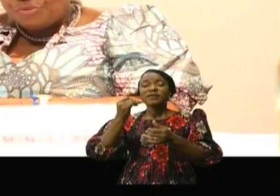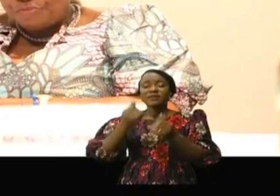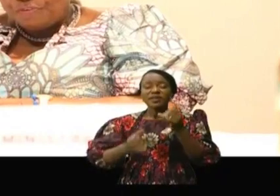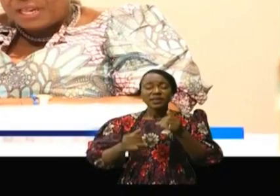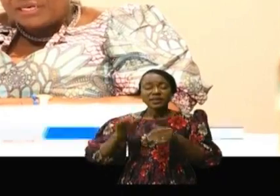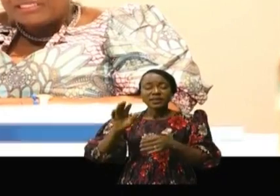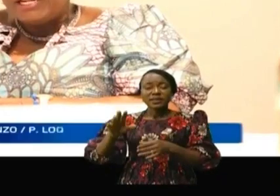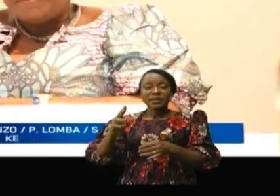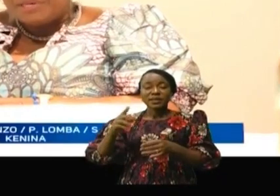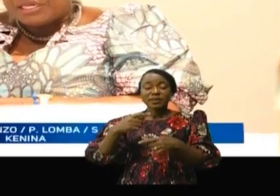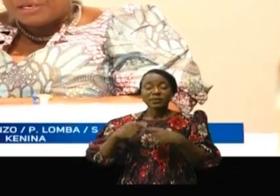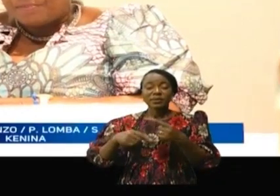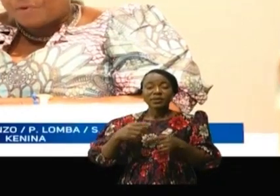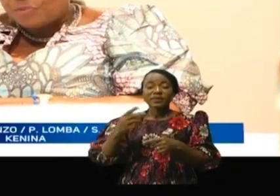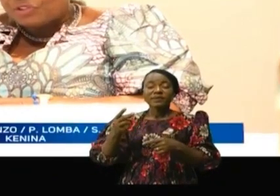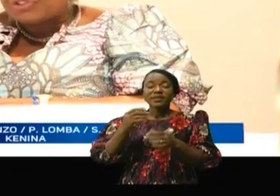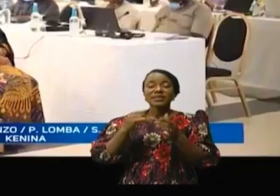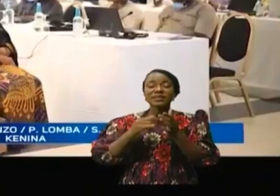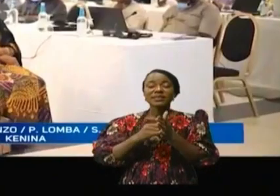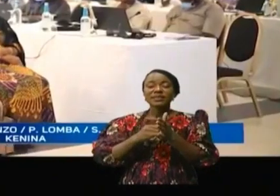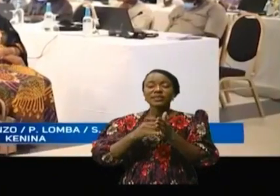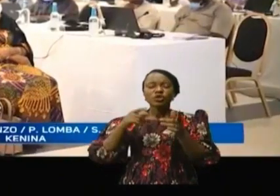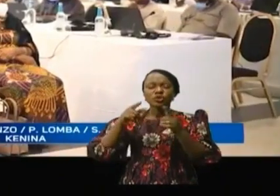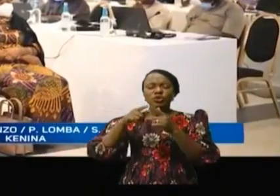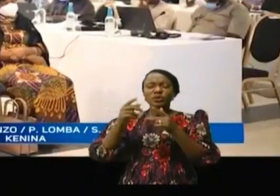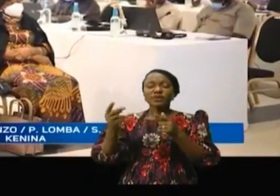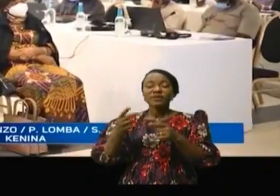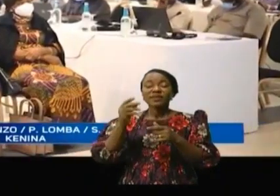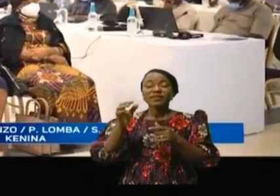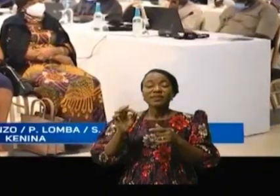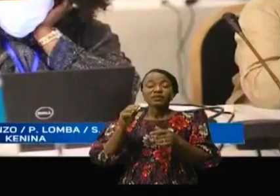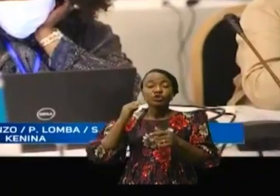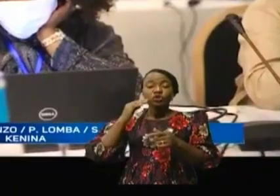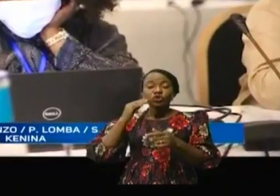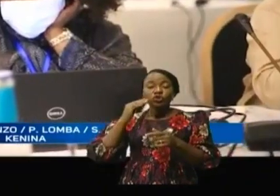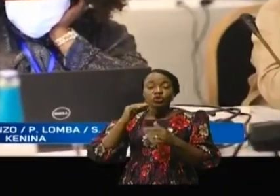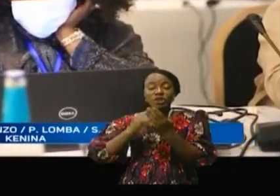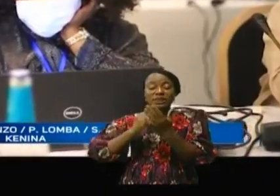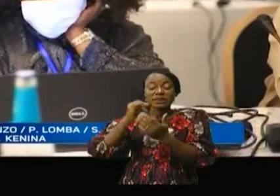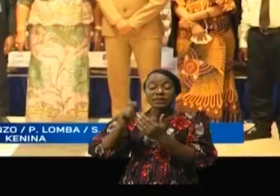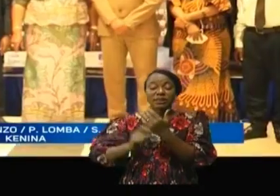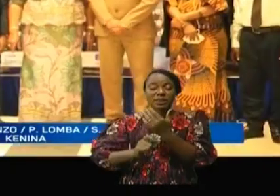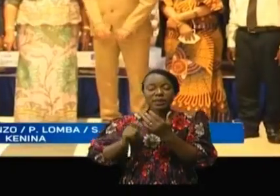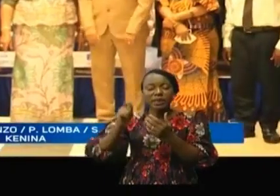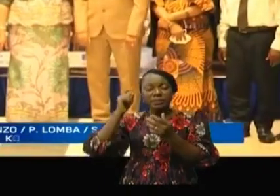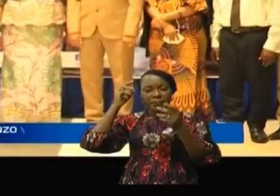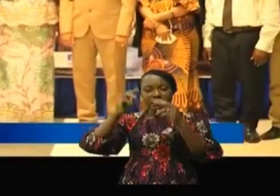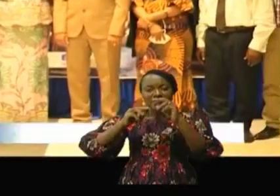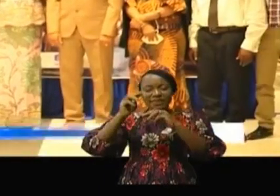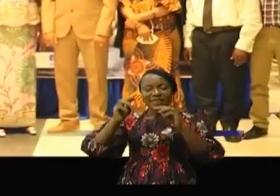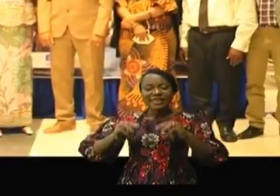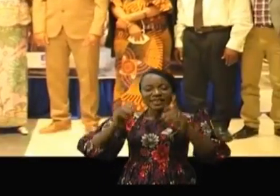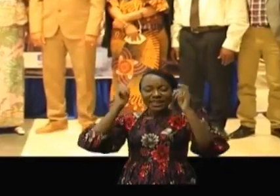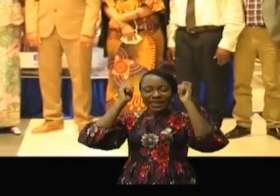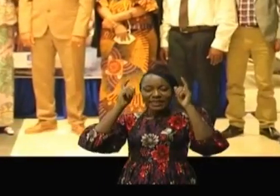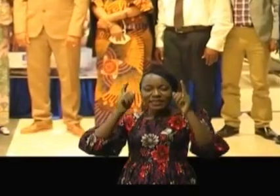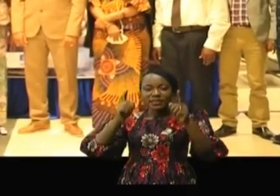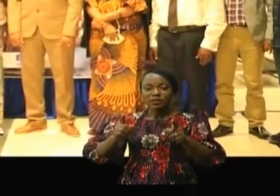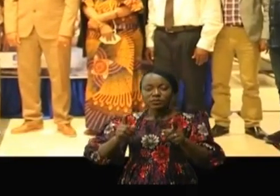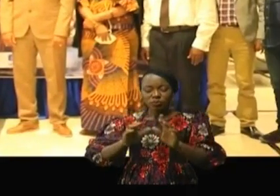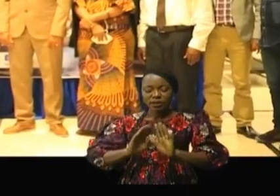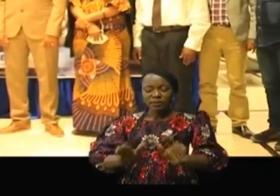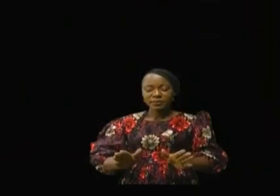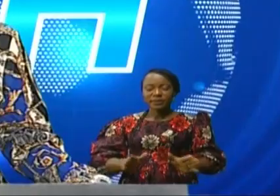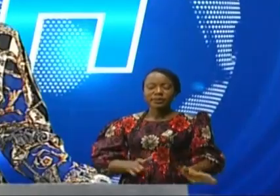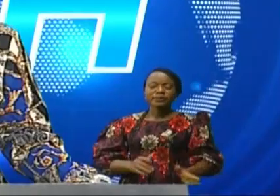26 au 29 juillet a souhaité l'implication du ministère de la Santé et de l'Éducation dans ce programme de renforcement de capacités.